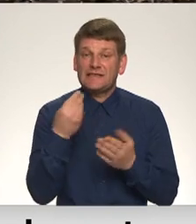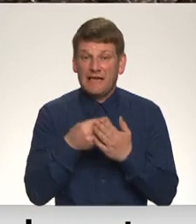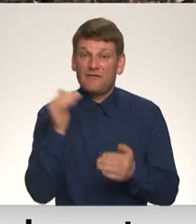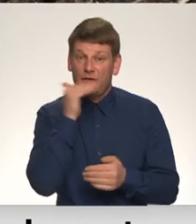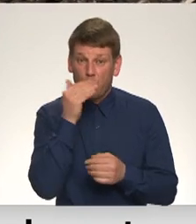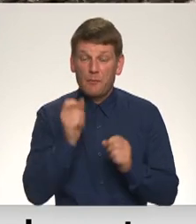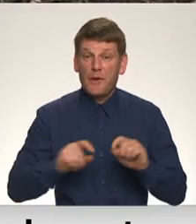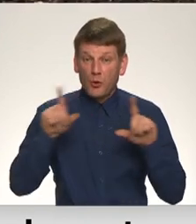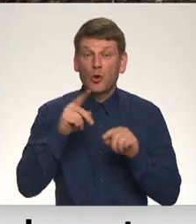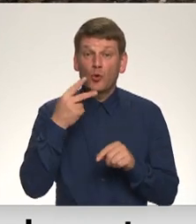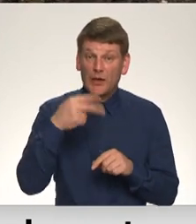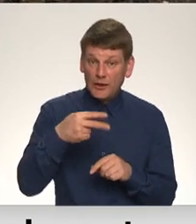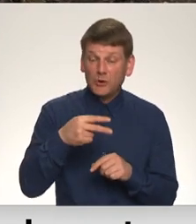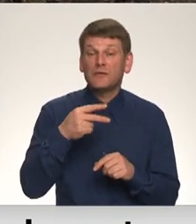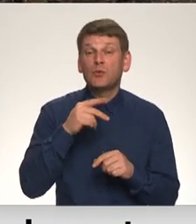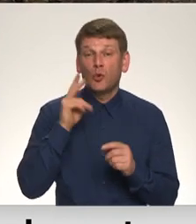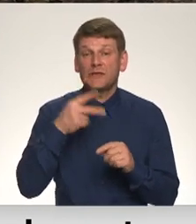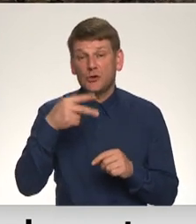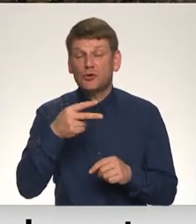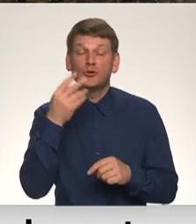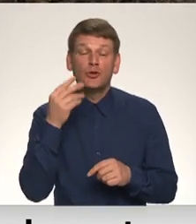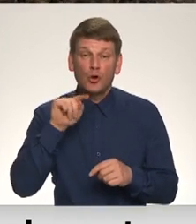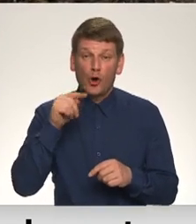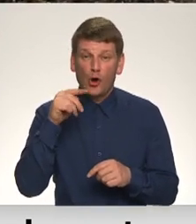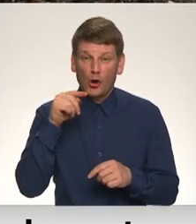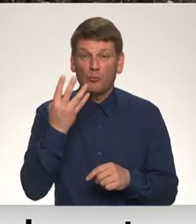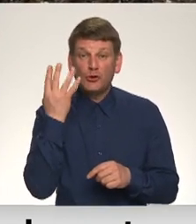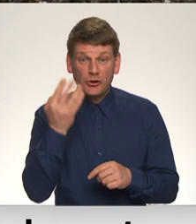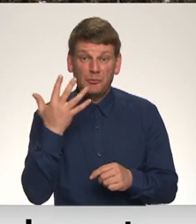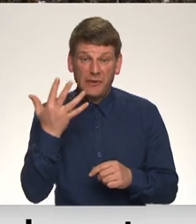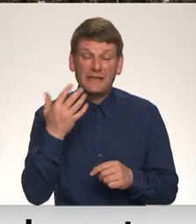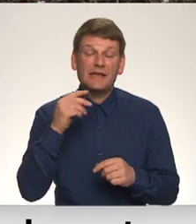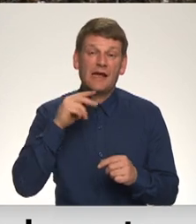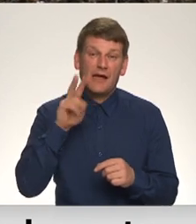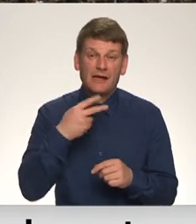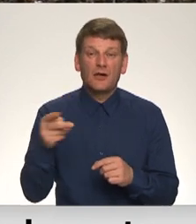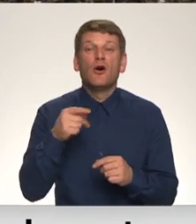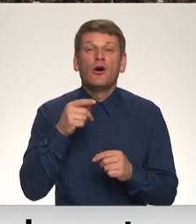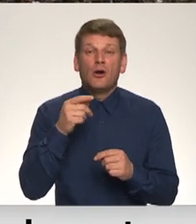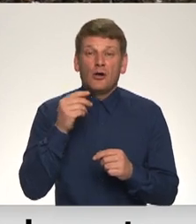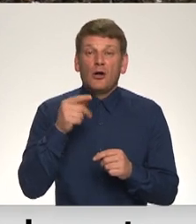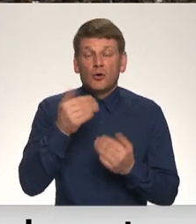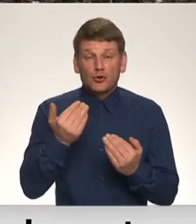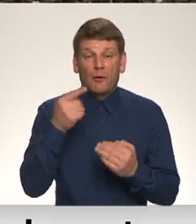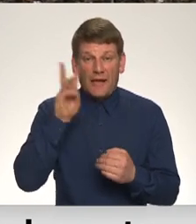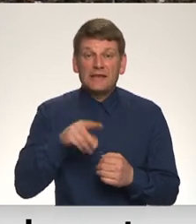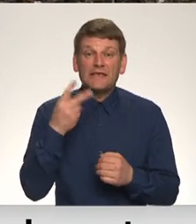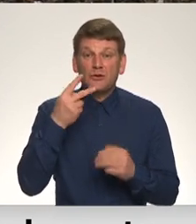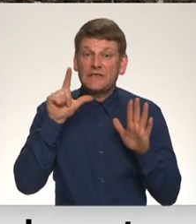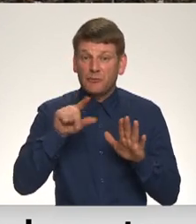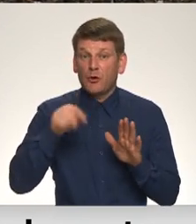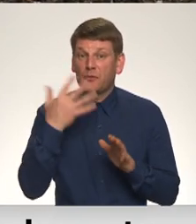no 20 uz 24,5 eiro par megavatstundu, bet šomēnes jau sasniegusi 27,5 eiro